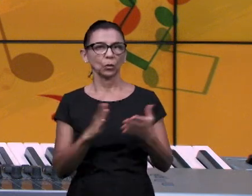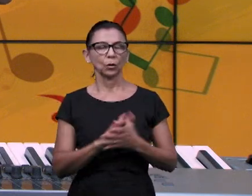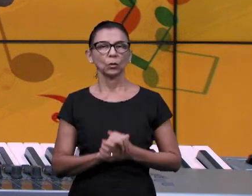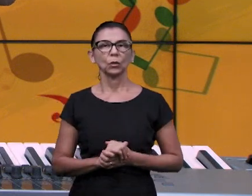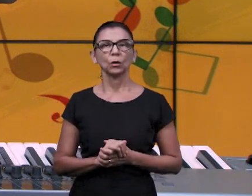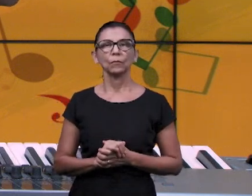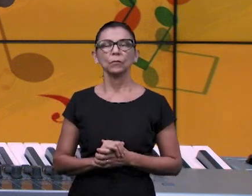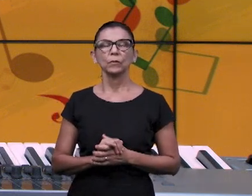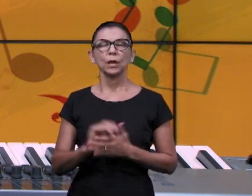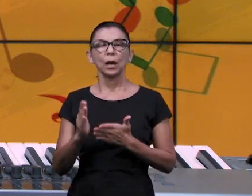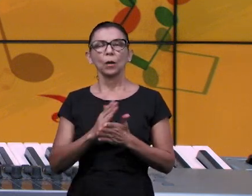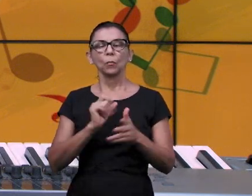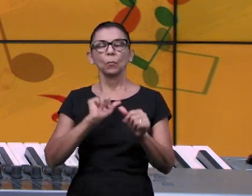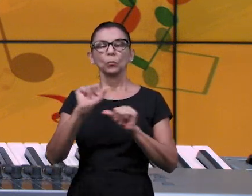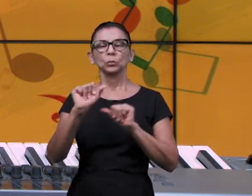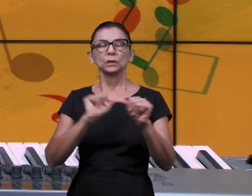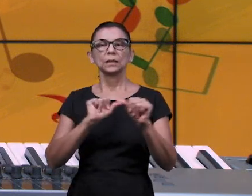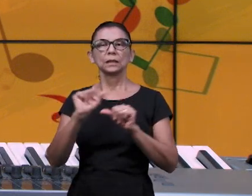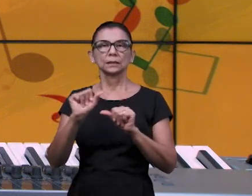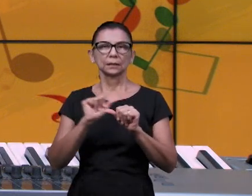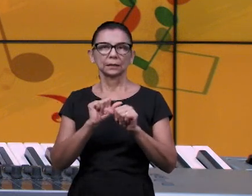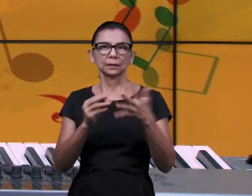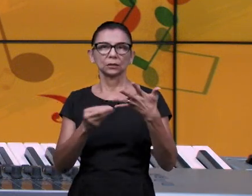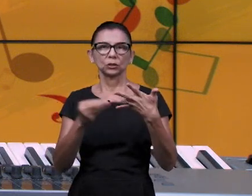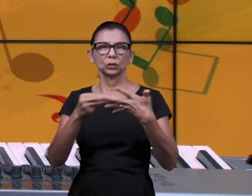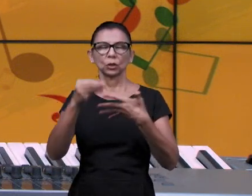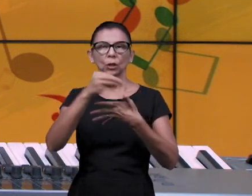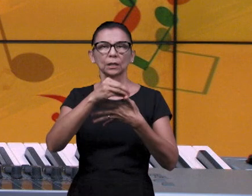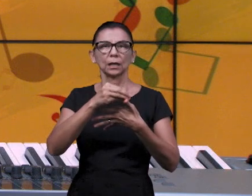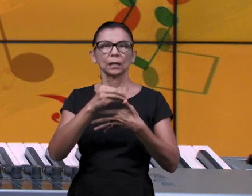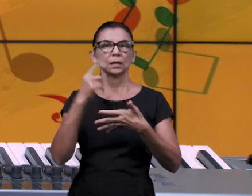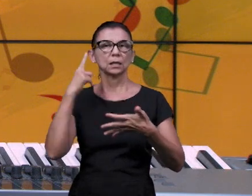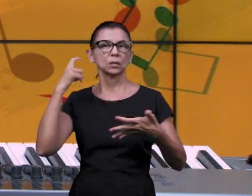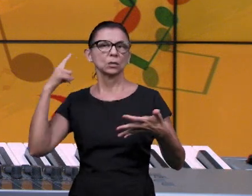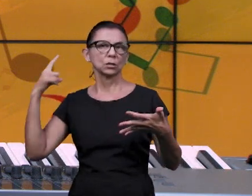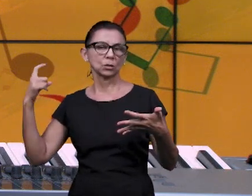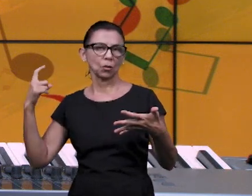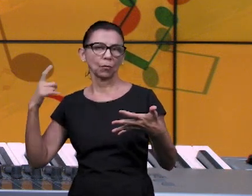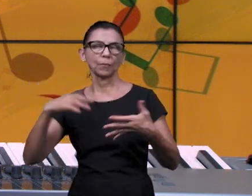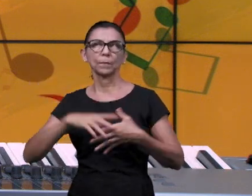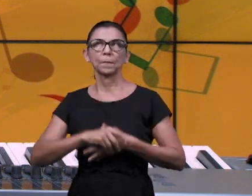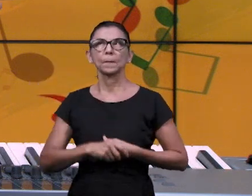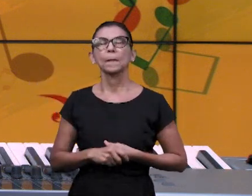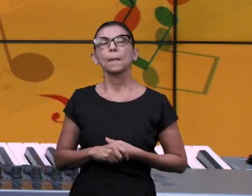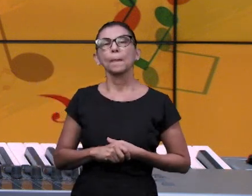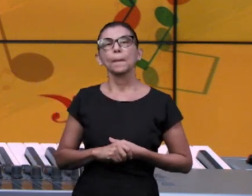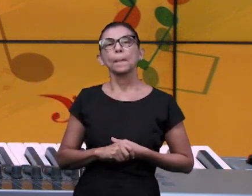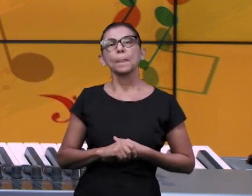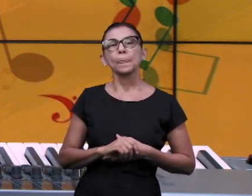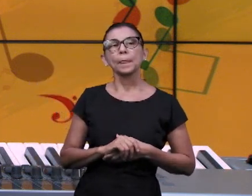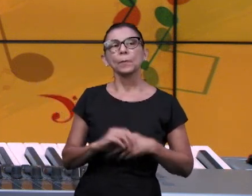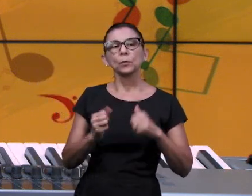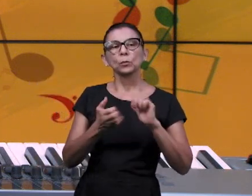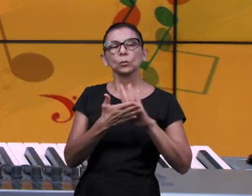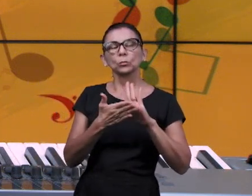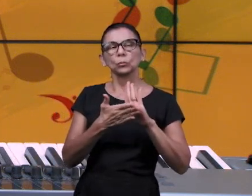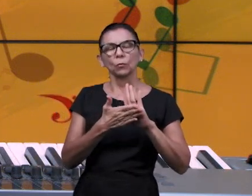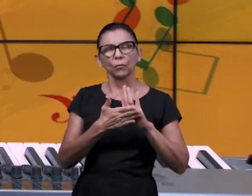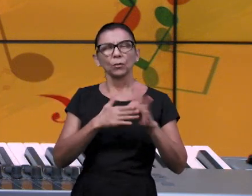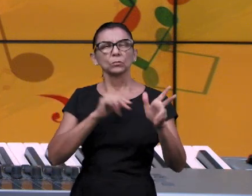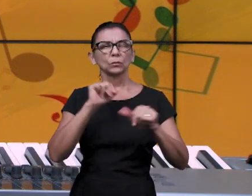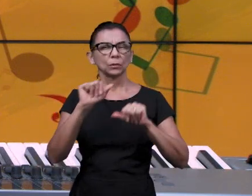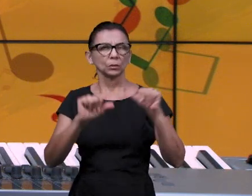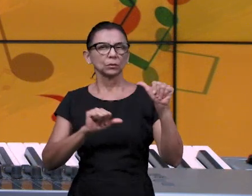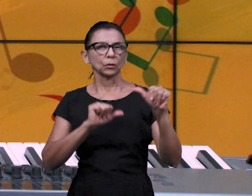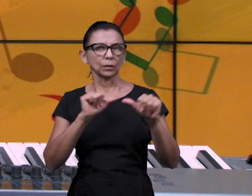signes d'altération et les tonalités. Et toujours quand nous changeons de louange, nous parlons un peu